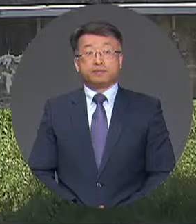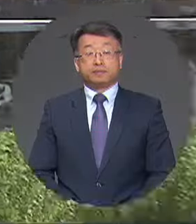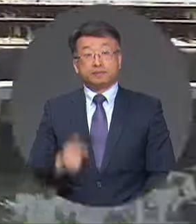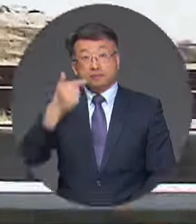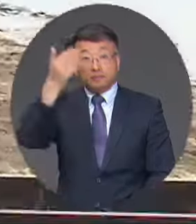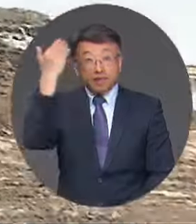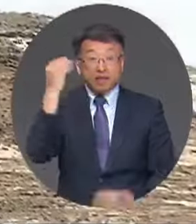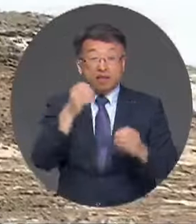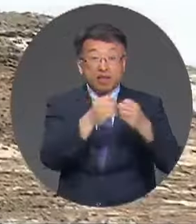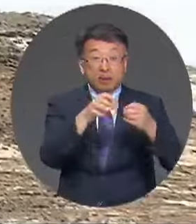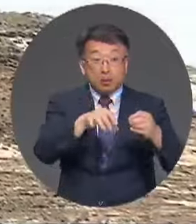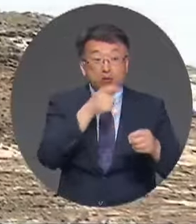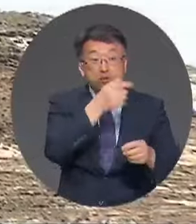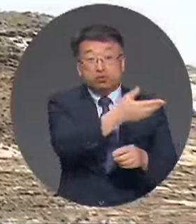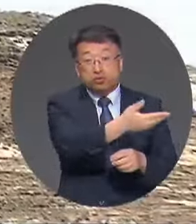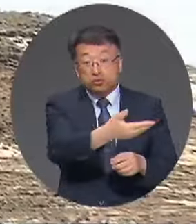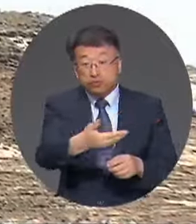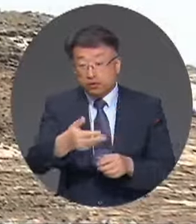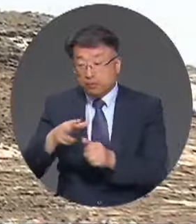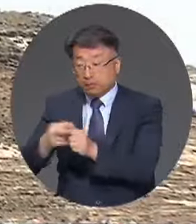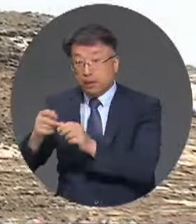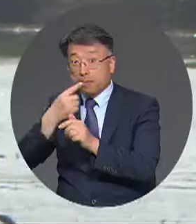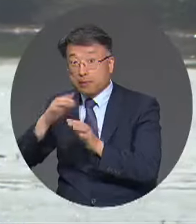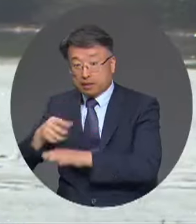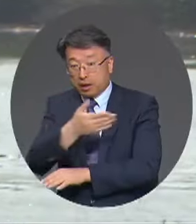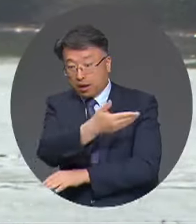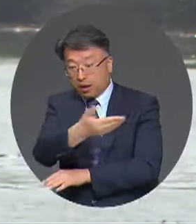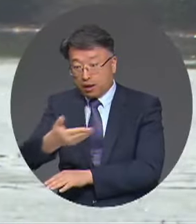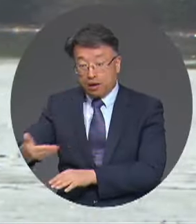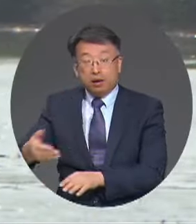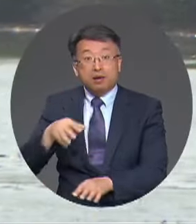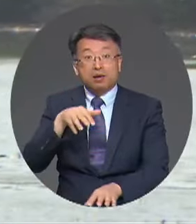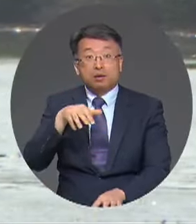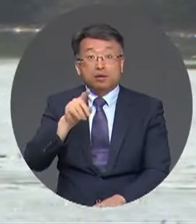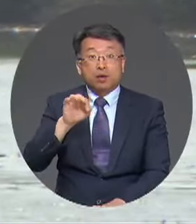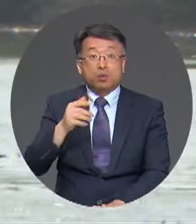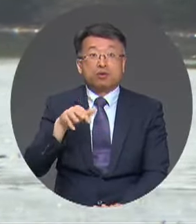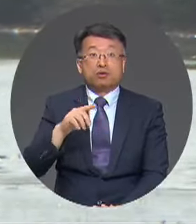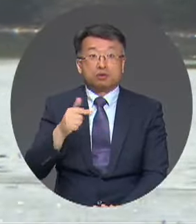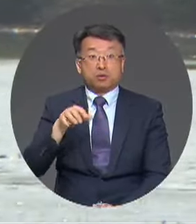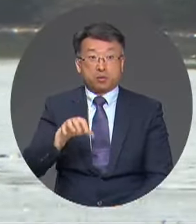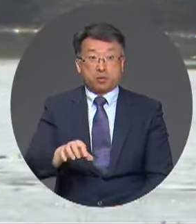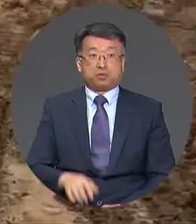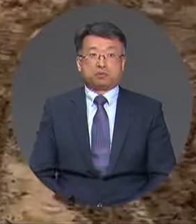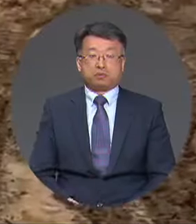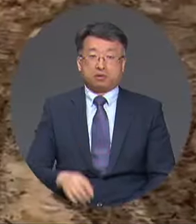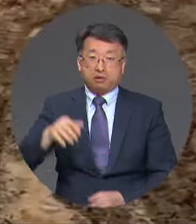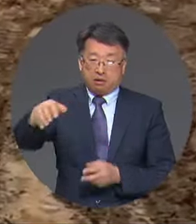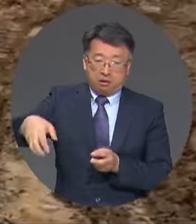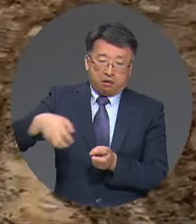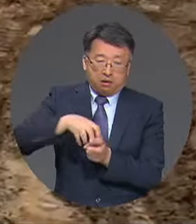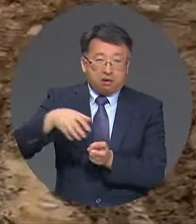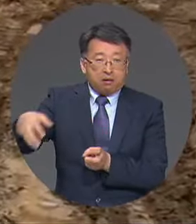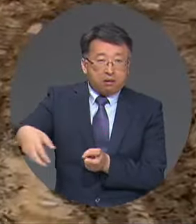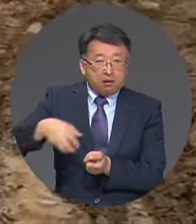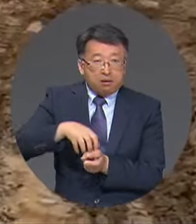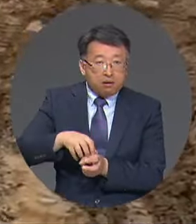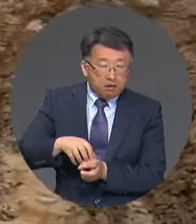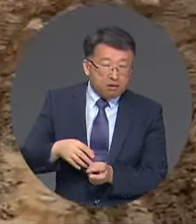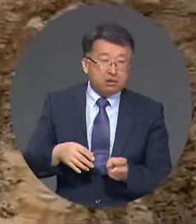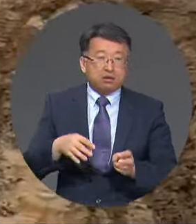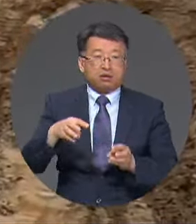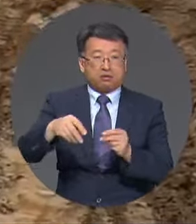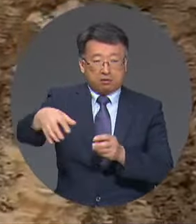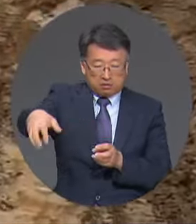옛 창원 지역을 관통해 마산만으로 흐르는 창원천의 하류입니다. 굴착기들이 쉴 새 없이 강